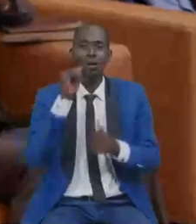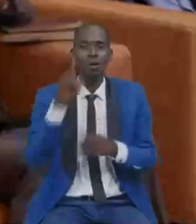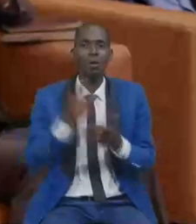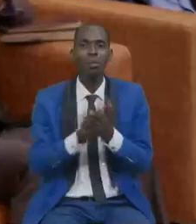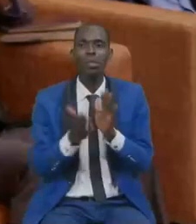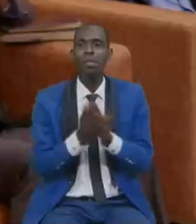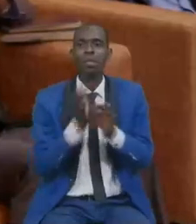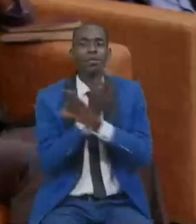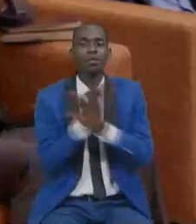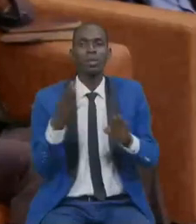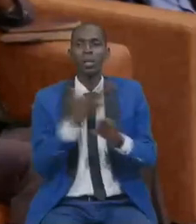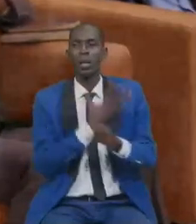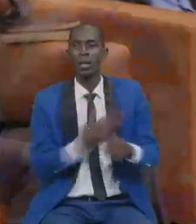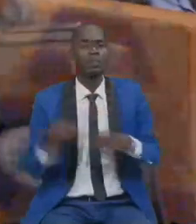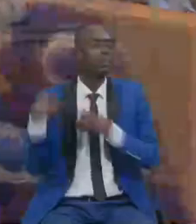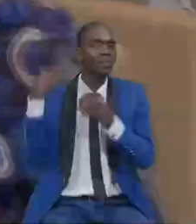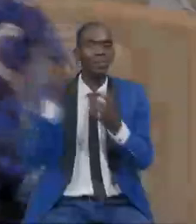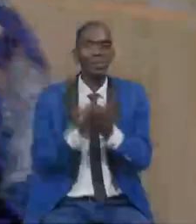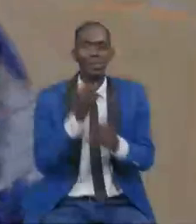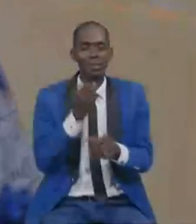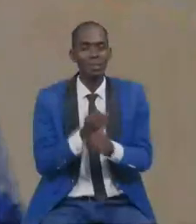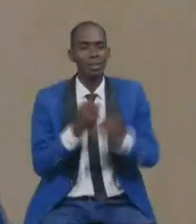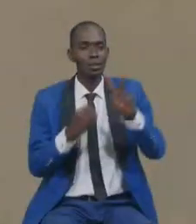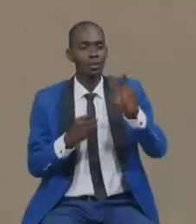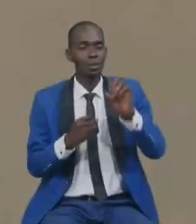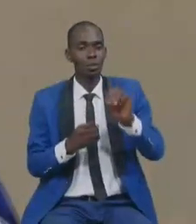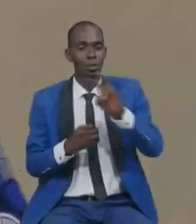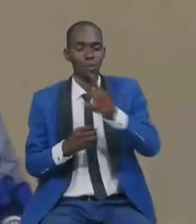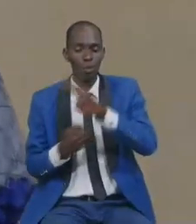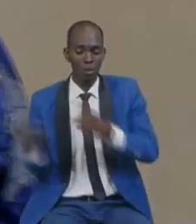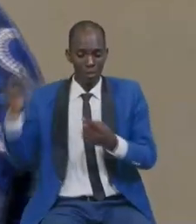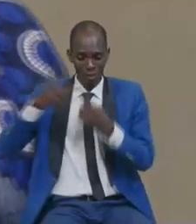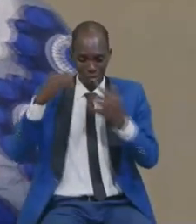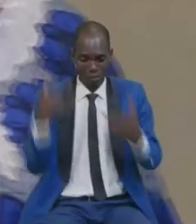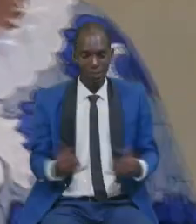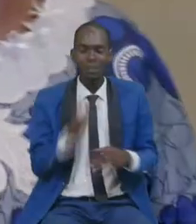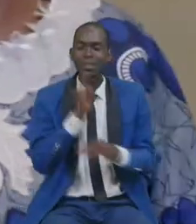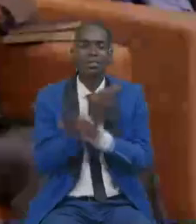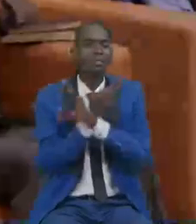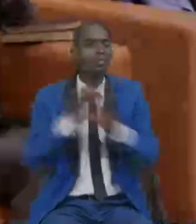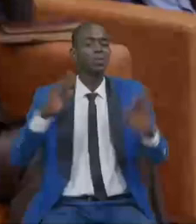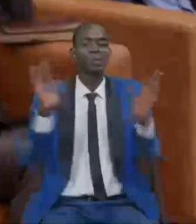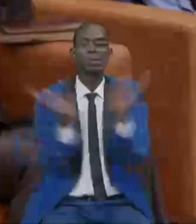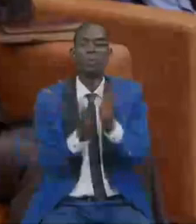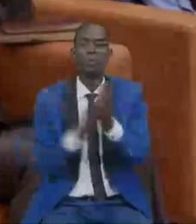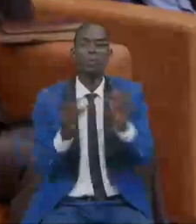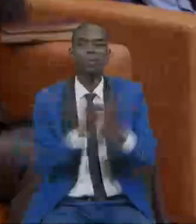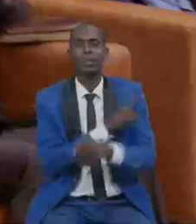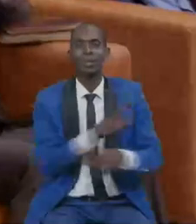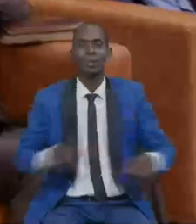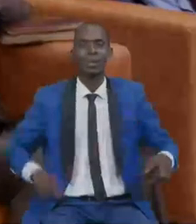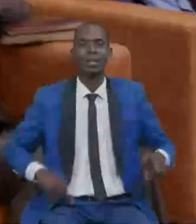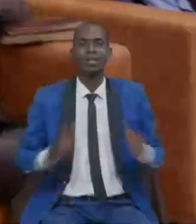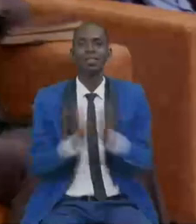Et 2022, plus de tabac jusqu'à ce jour. Je n'ai plus rien touché. Gloire à Dieu!